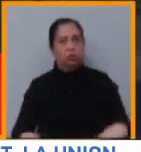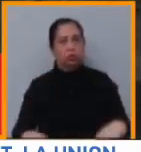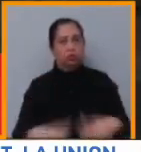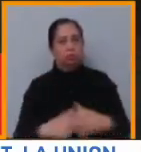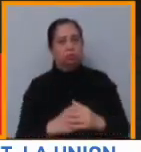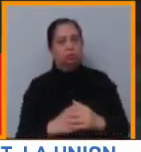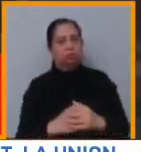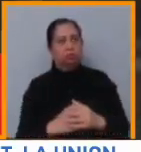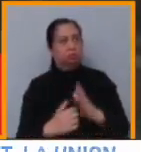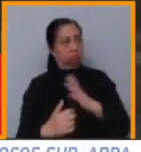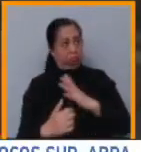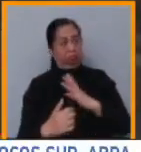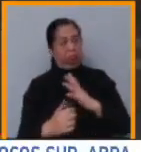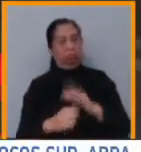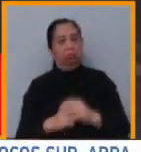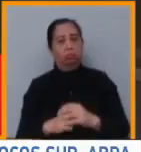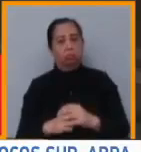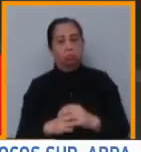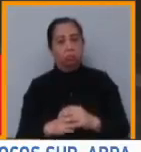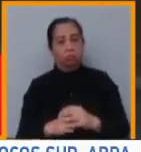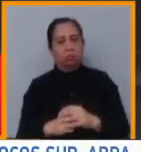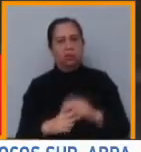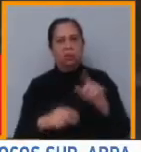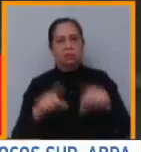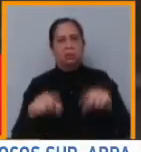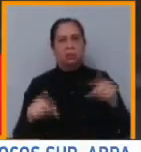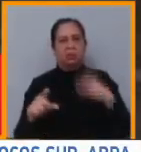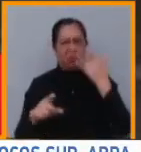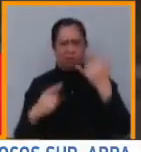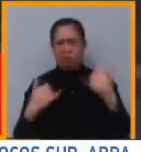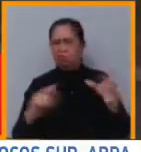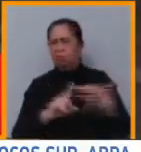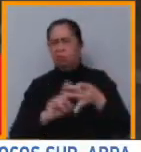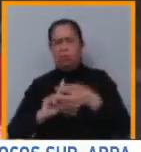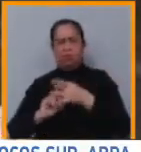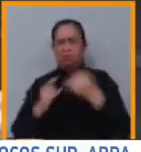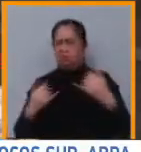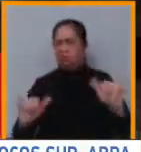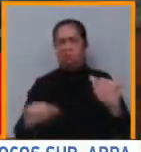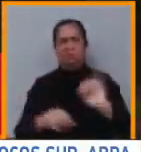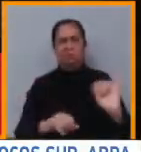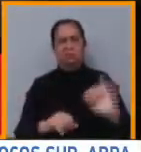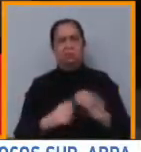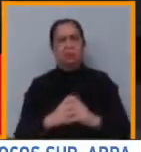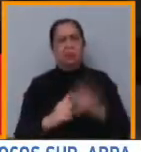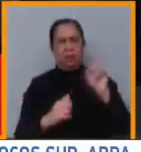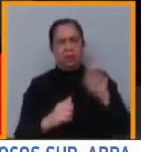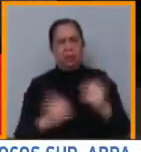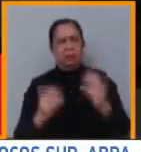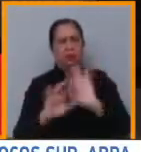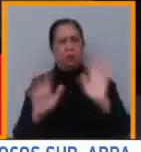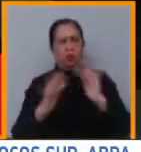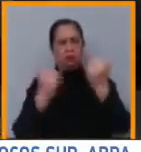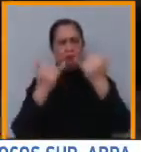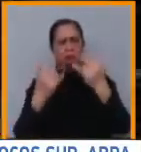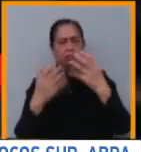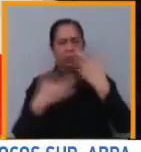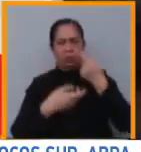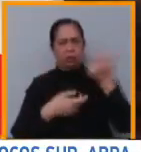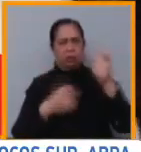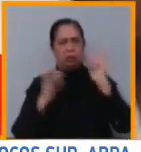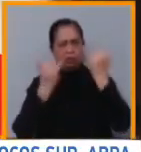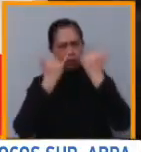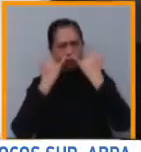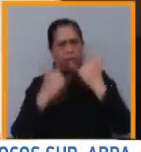siguro. Hindi, kasi magkakahawaan pa rin eh. Ganun pa rin eh. Dapat, huwag tanggalin yun. Oo, wala namang COVID